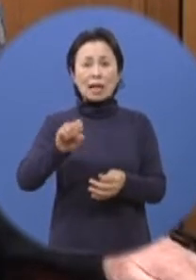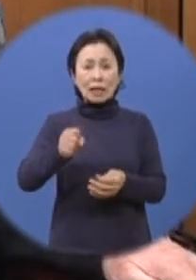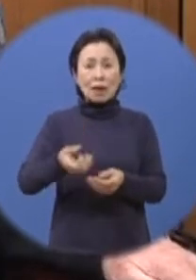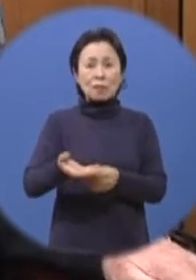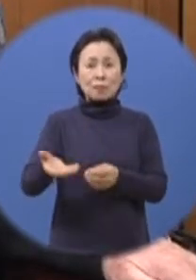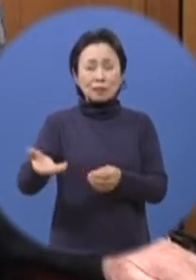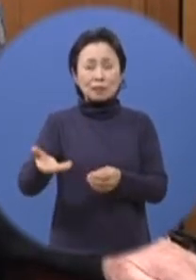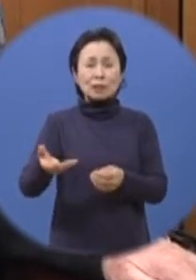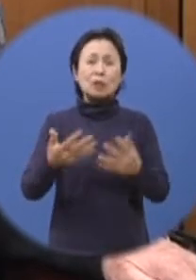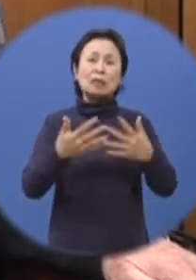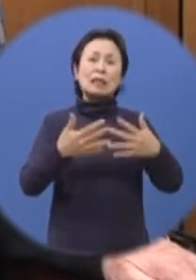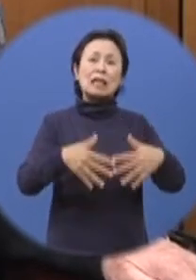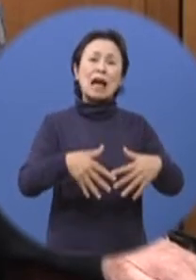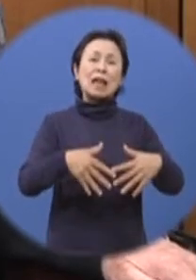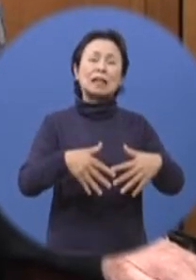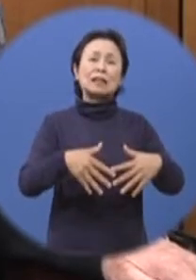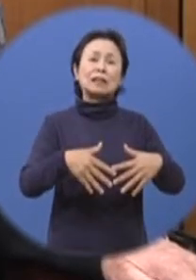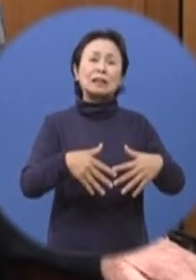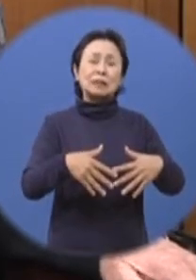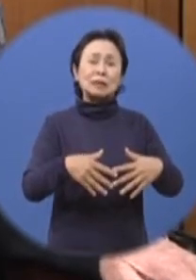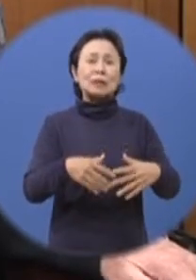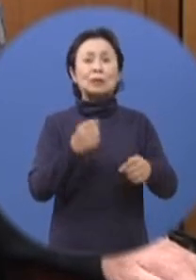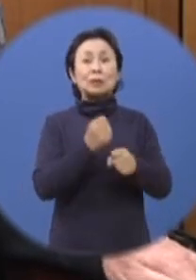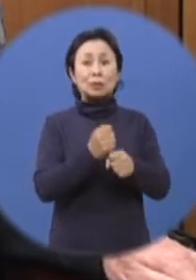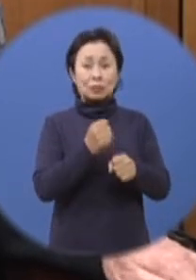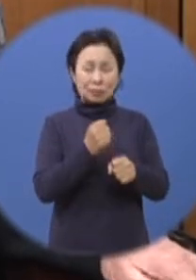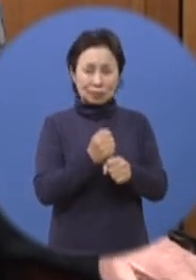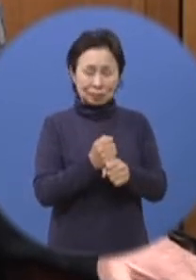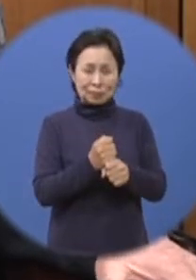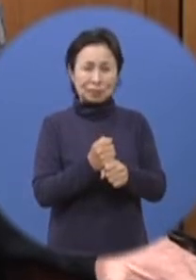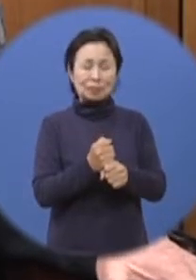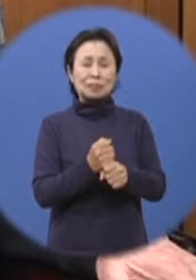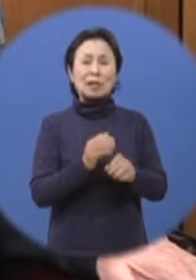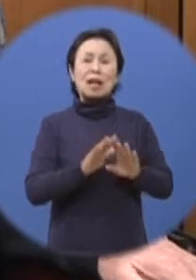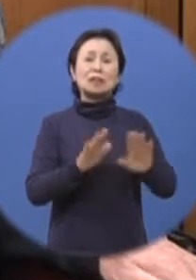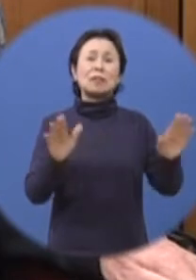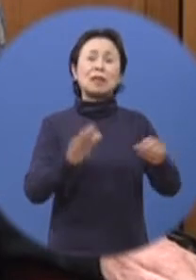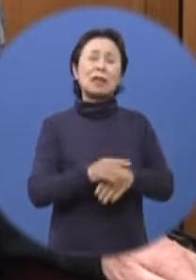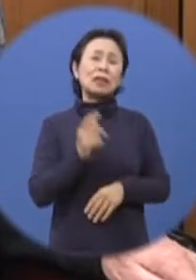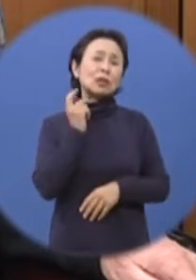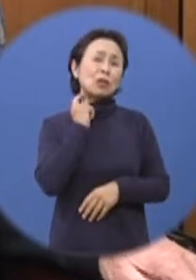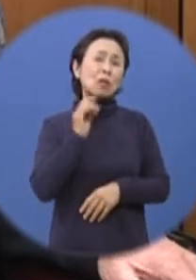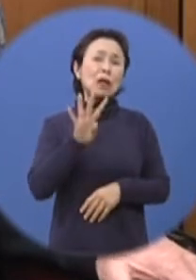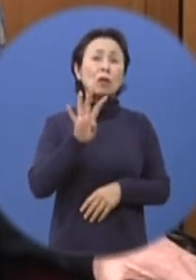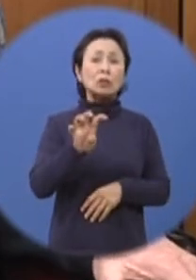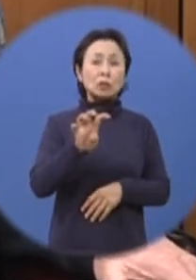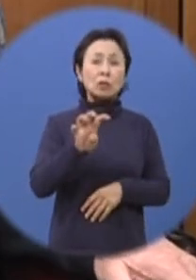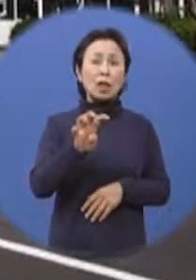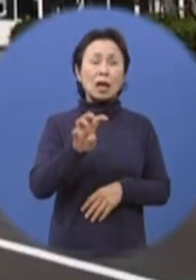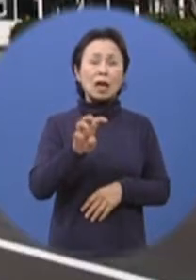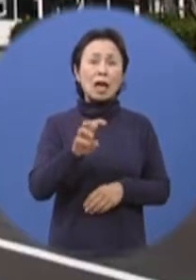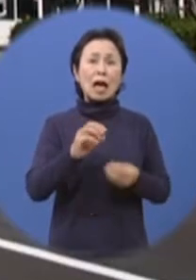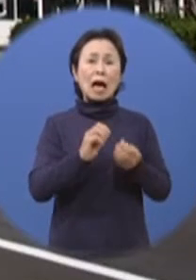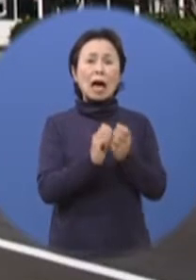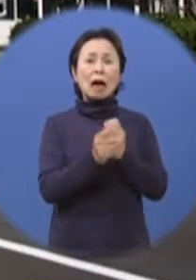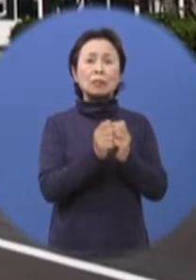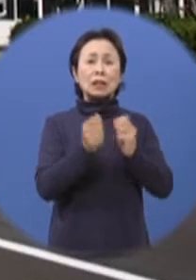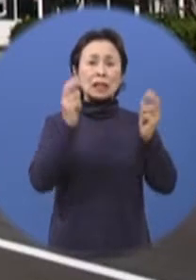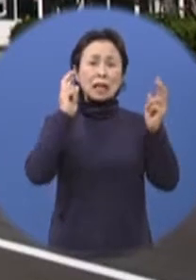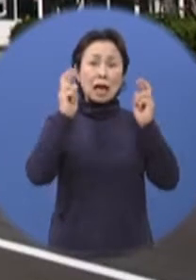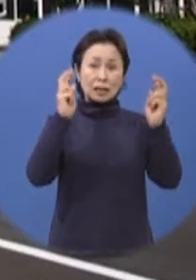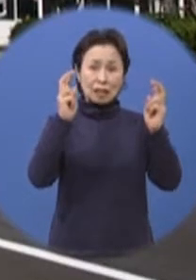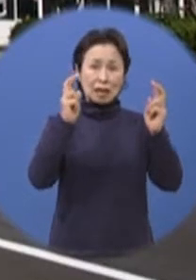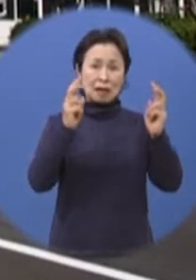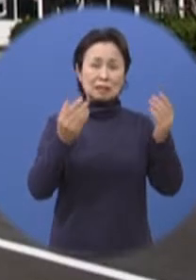てこの吉田羊ケーキの制作受注名前で昭和40年に法人化したつはいレウス